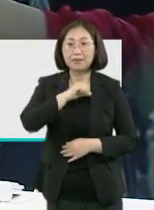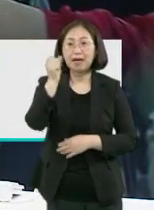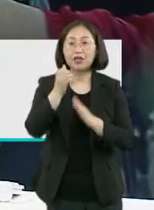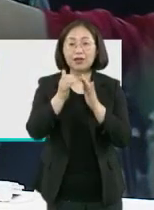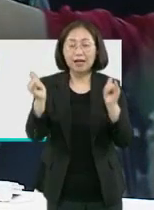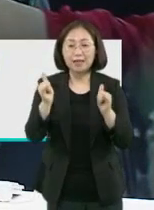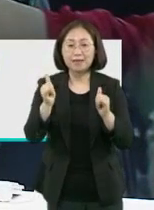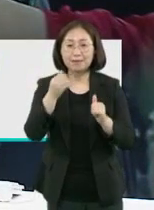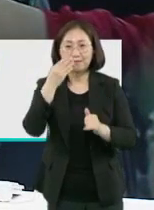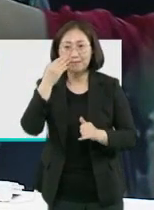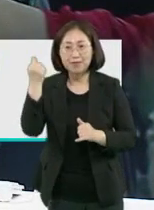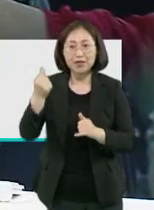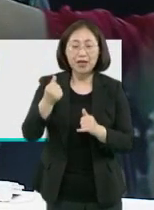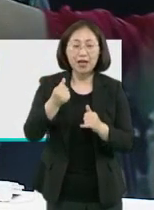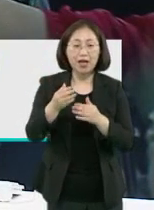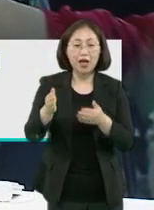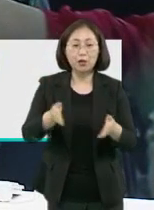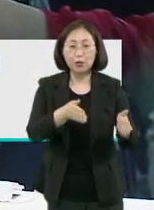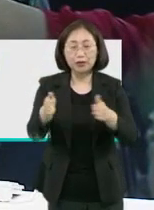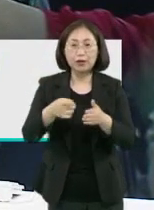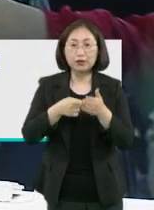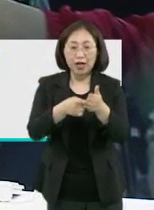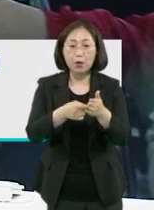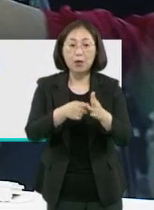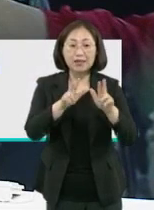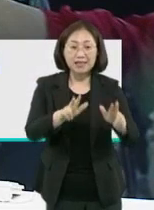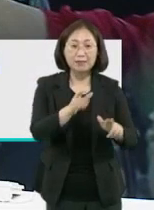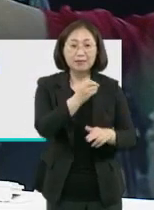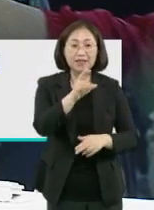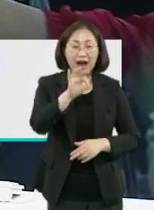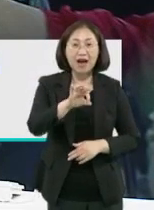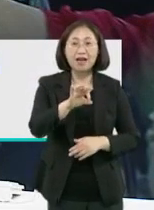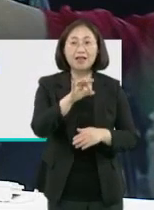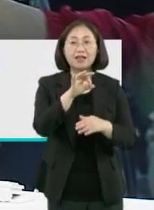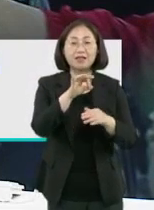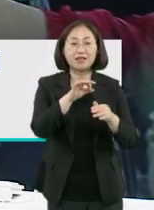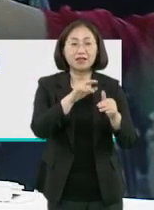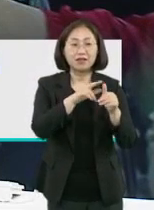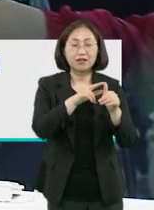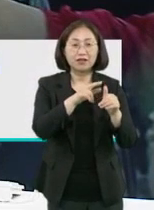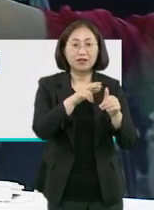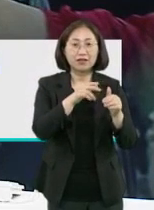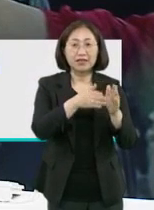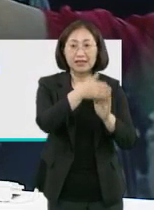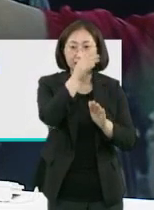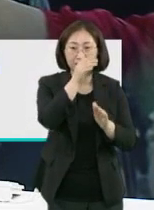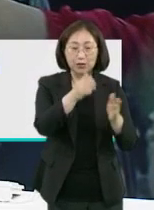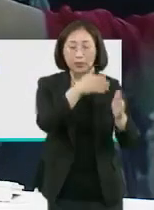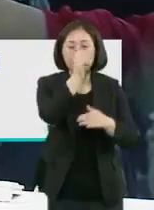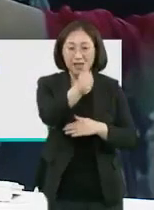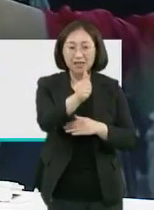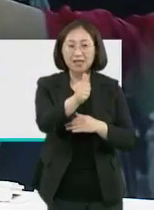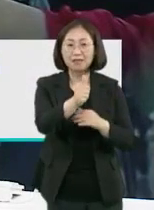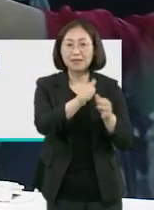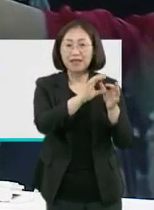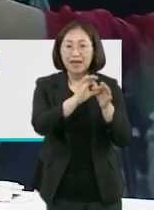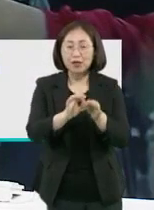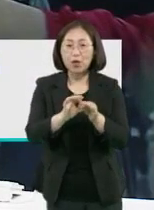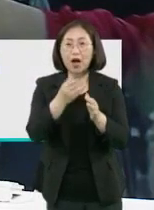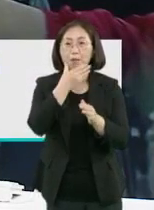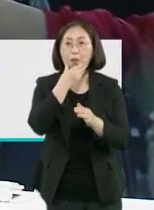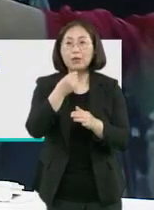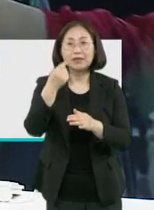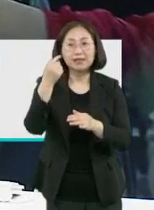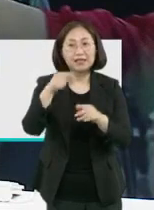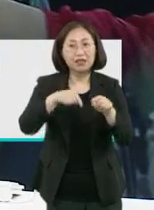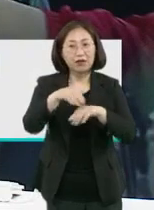당선자는 속도 있게 도정을 추진하되 현 양승조 지사가 공을 들여온 복지 위주 행정에 대해선 이어갈 뜻이 없음을